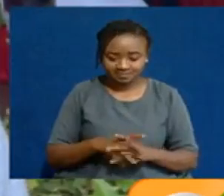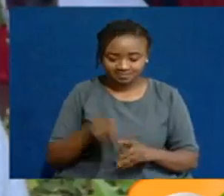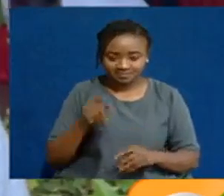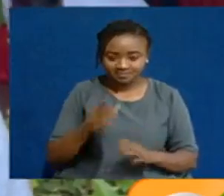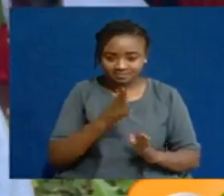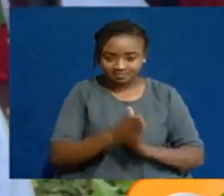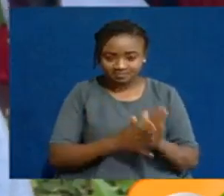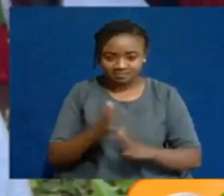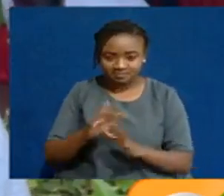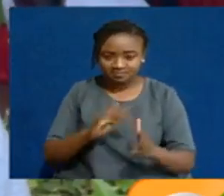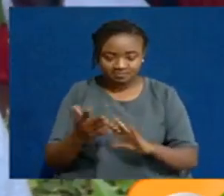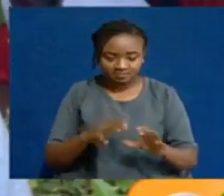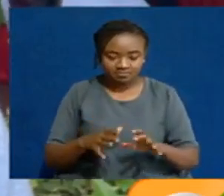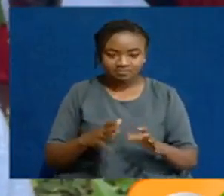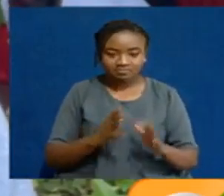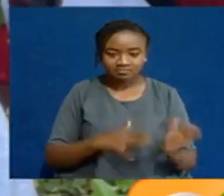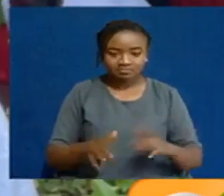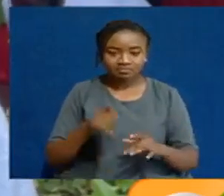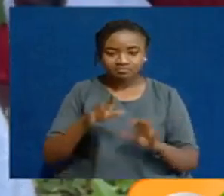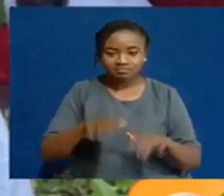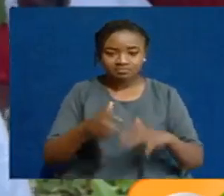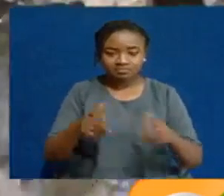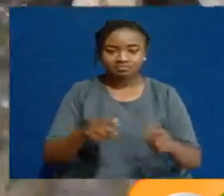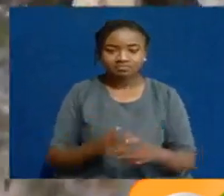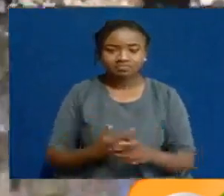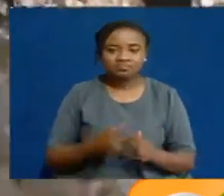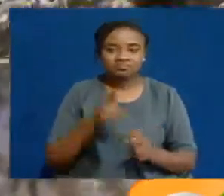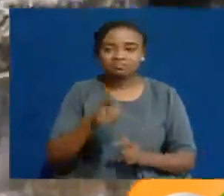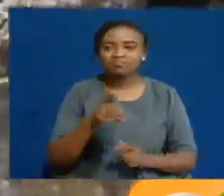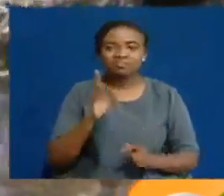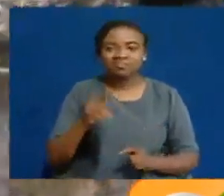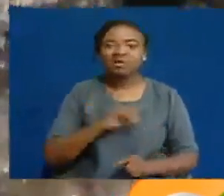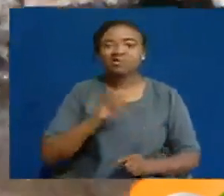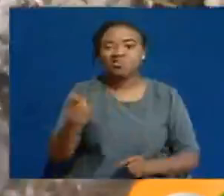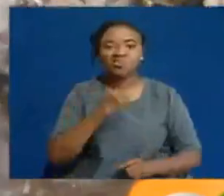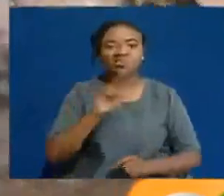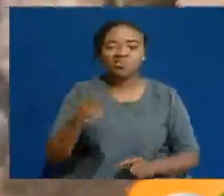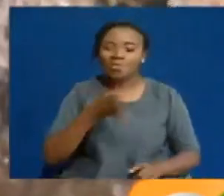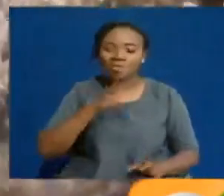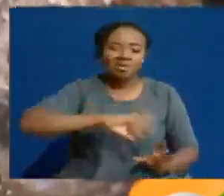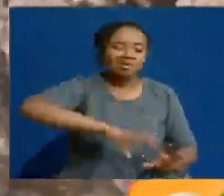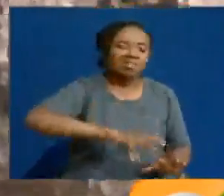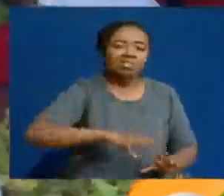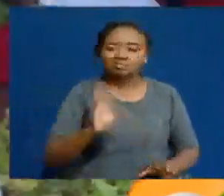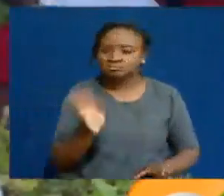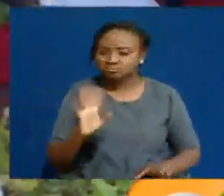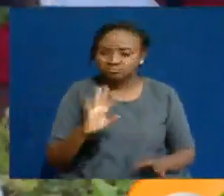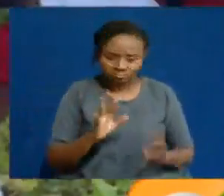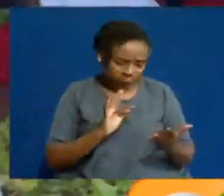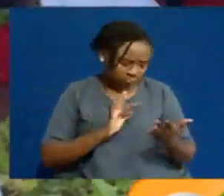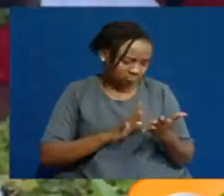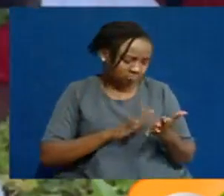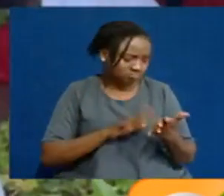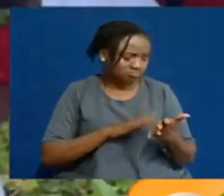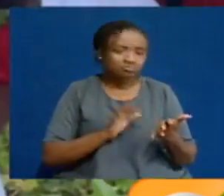wa kupanga shamba yako ili usiwe ukiwa ukienda kwa shamba wewe mwenyewe kufungulia maji yale mimea ambayo umepanda